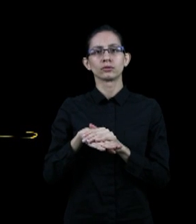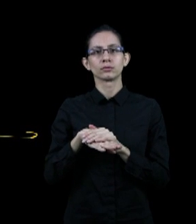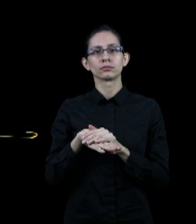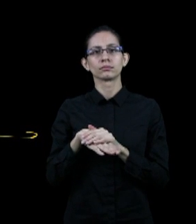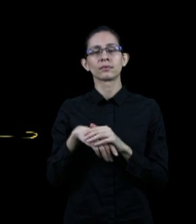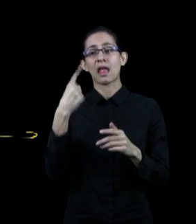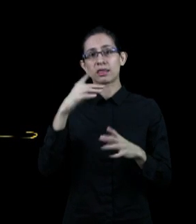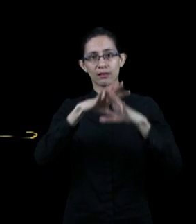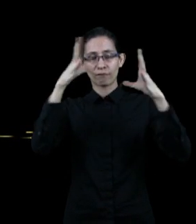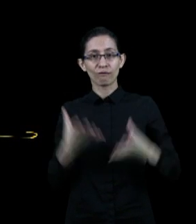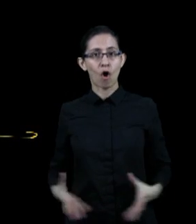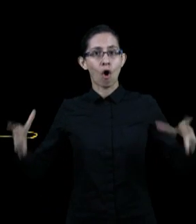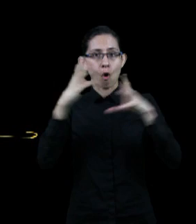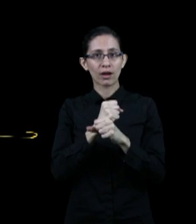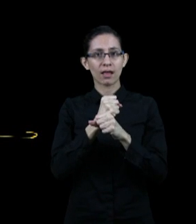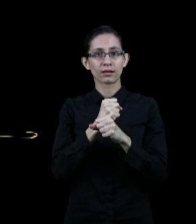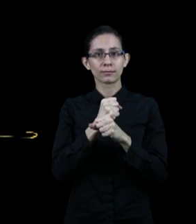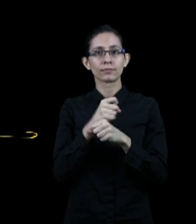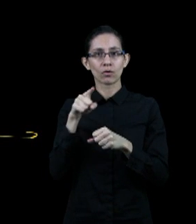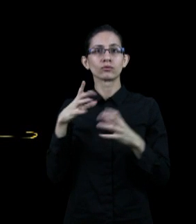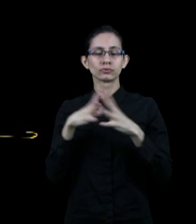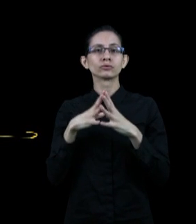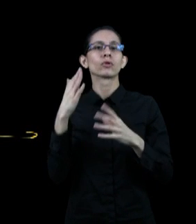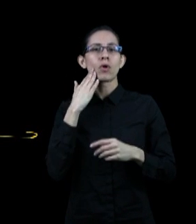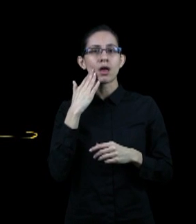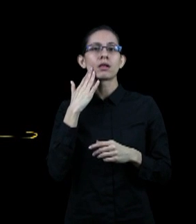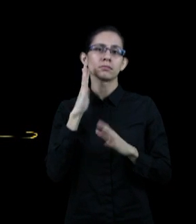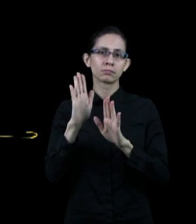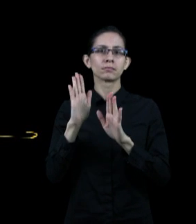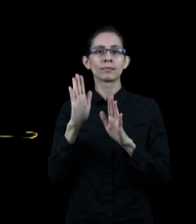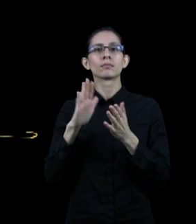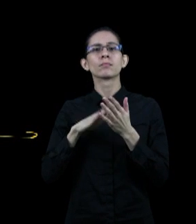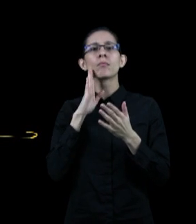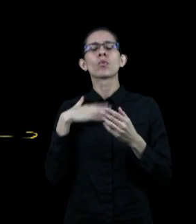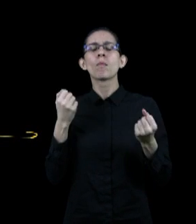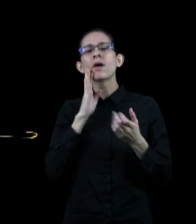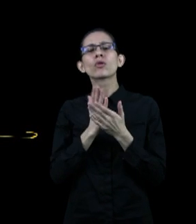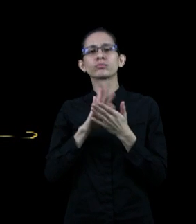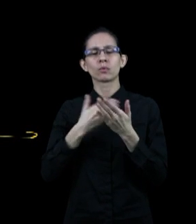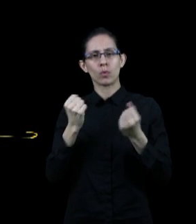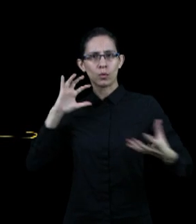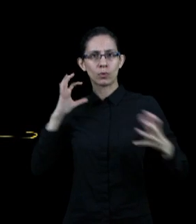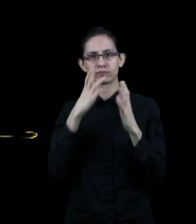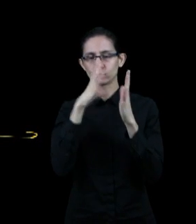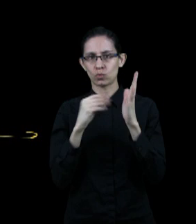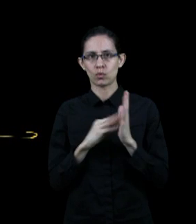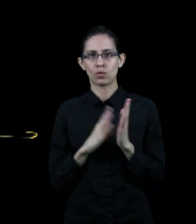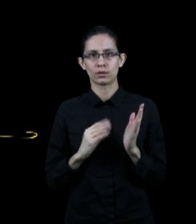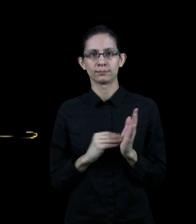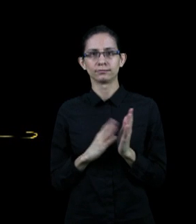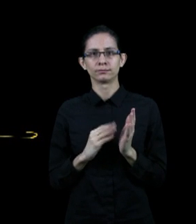jednostek i tak dalej 10 dolarów za kwintal. Albo coś takiego. Próbuję maksymalnie uprosić nasz model.